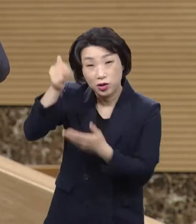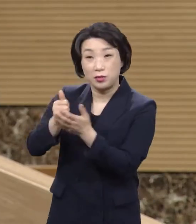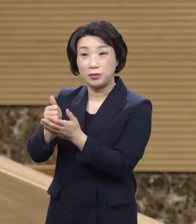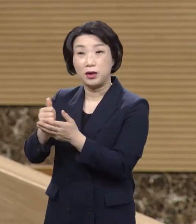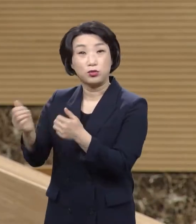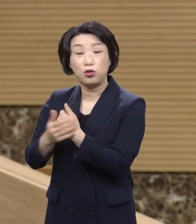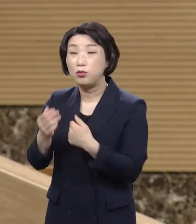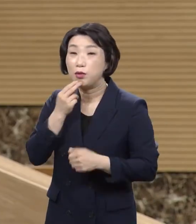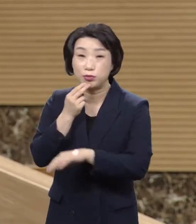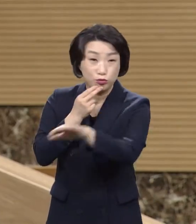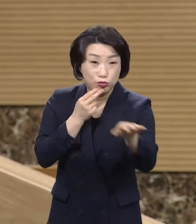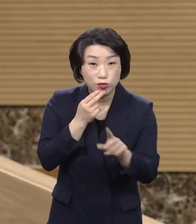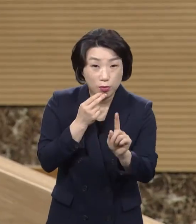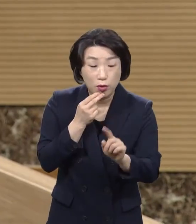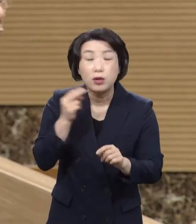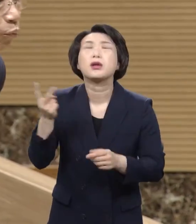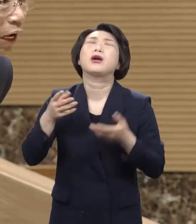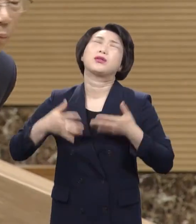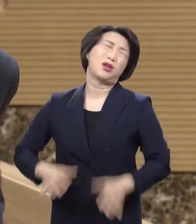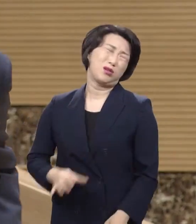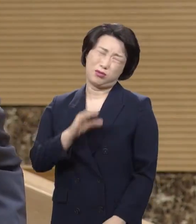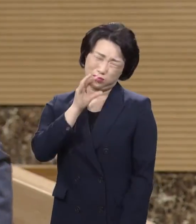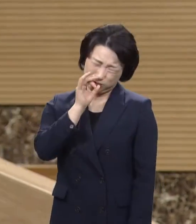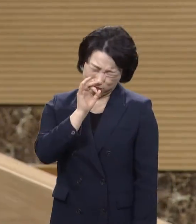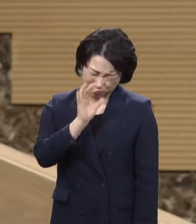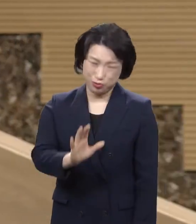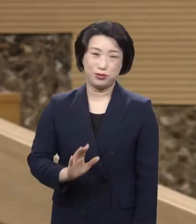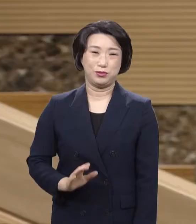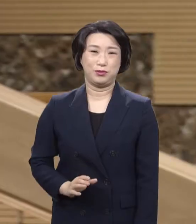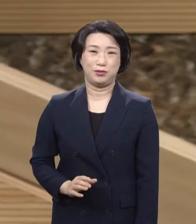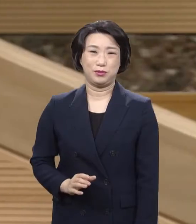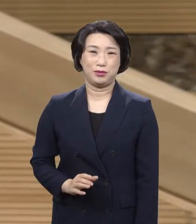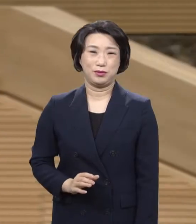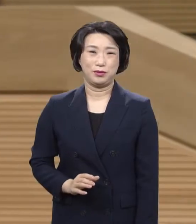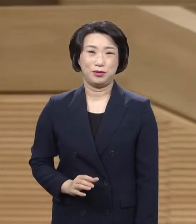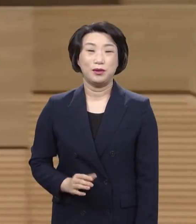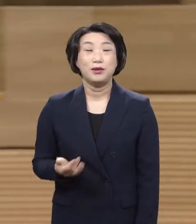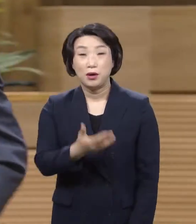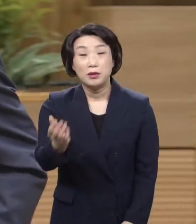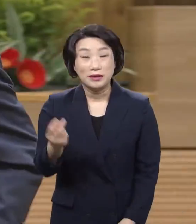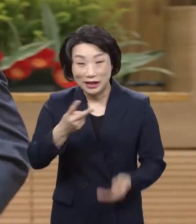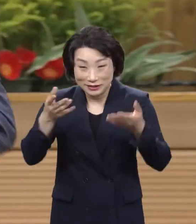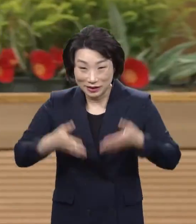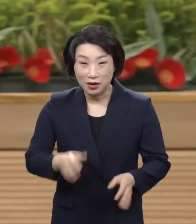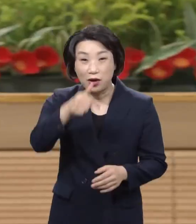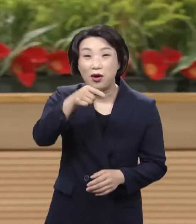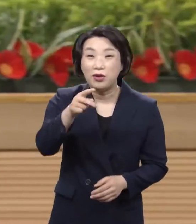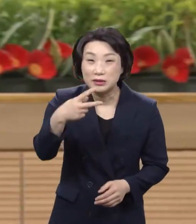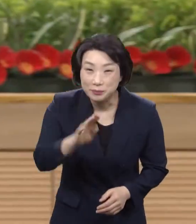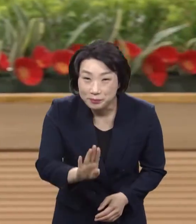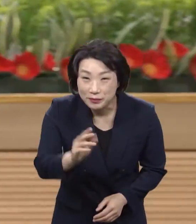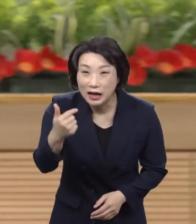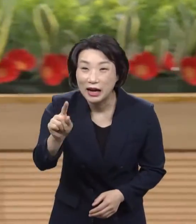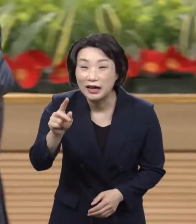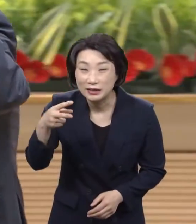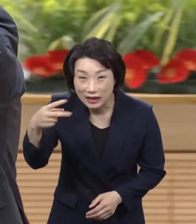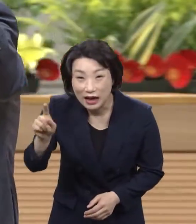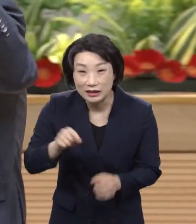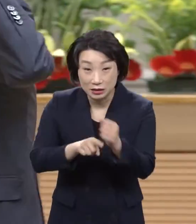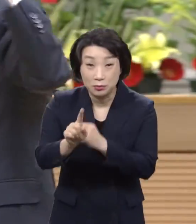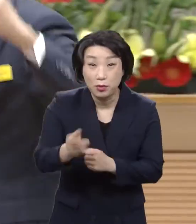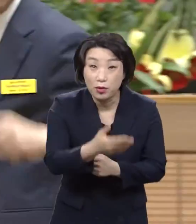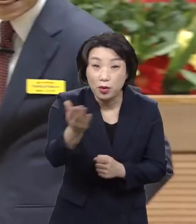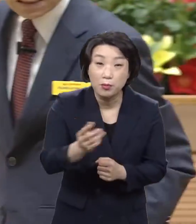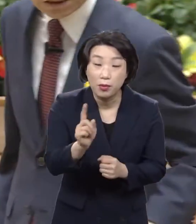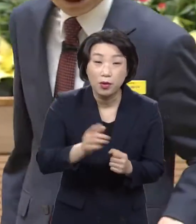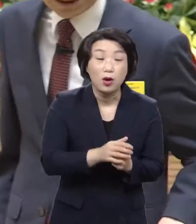아니고는 절대로 거듭날 수가 없다 이 말이에요. 이게 거듭난다는 말은 죄와 사망과